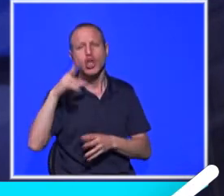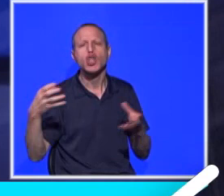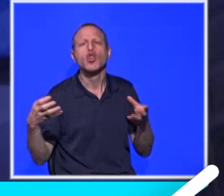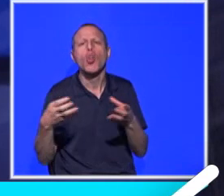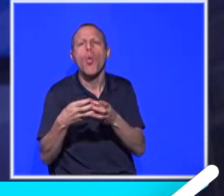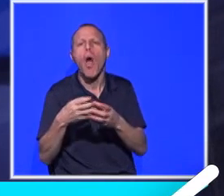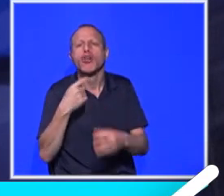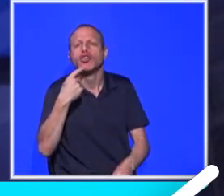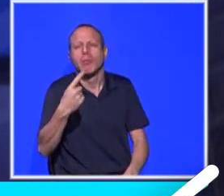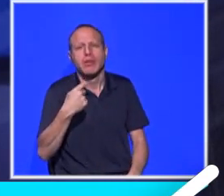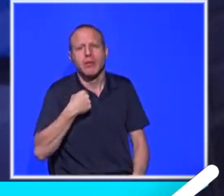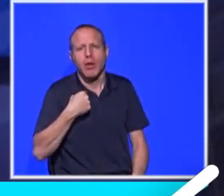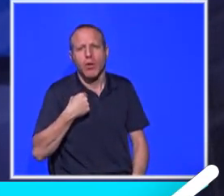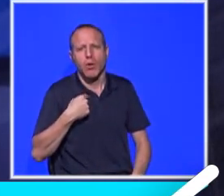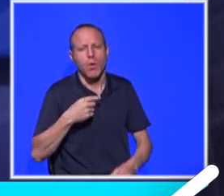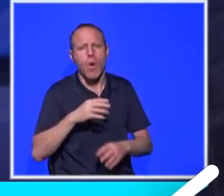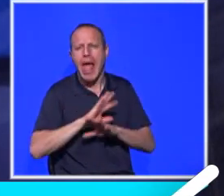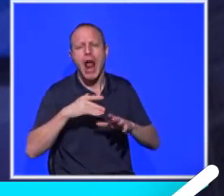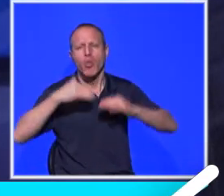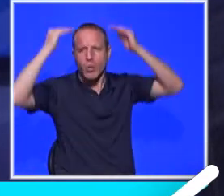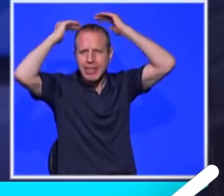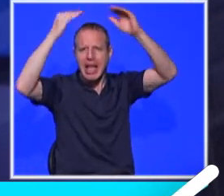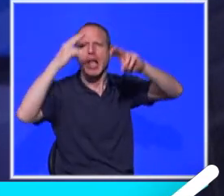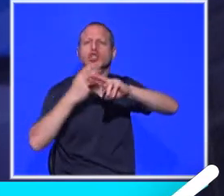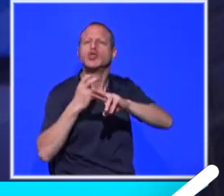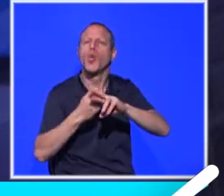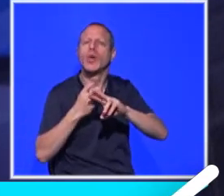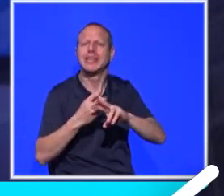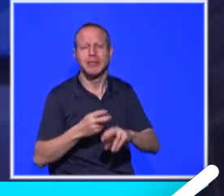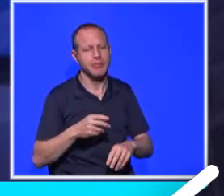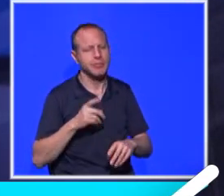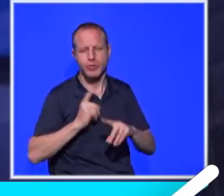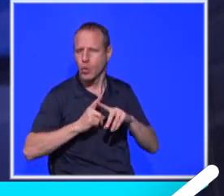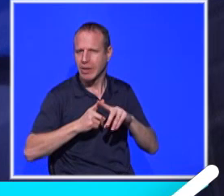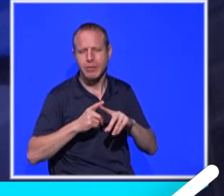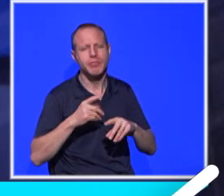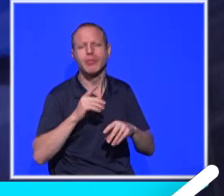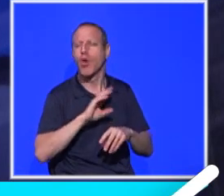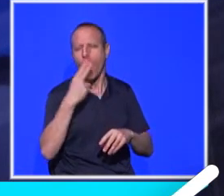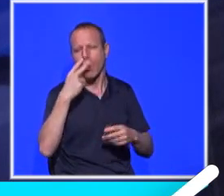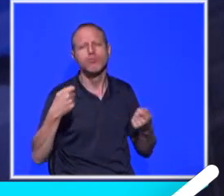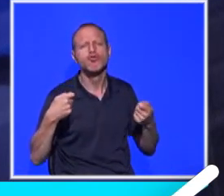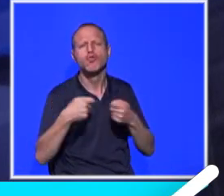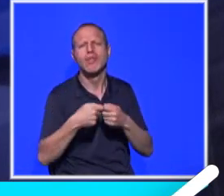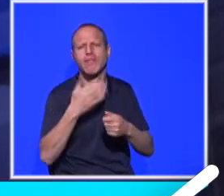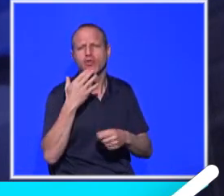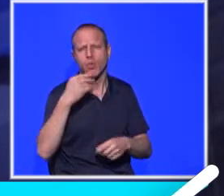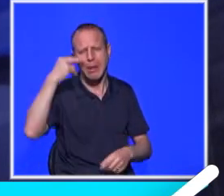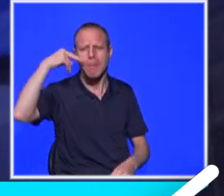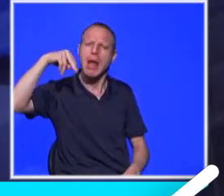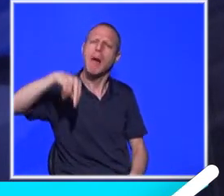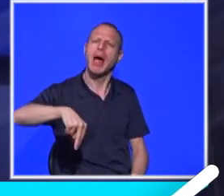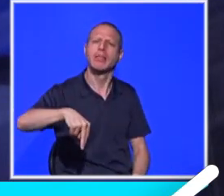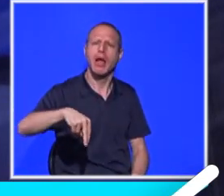ואומרת, אנחנו כבר, אין לנו, כפי שאמרתי, אין לנו תקרת זכוכית, לא רואים את השותף היהודי מלמטה, לא מסתכלים עליו